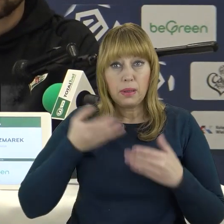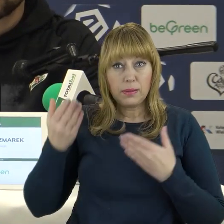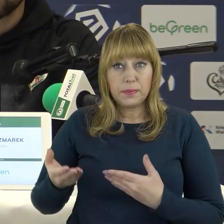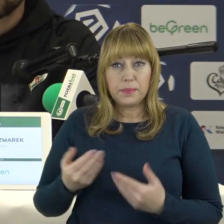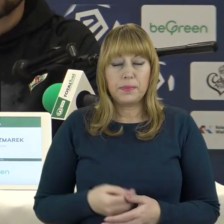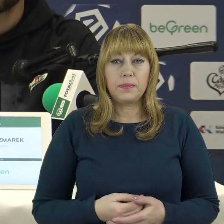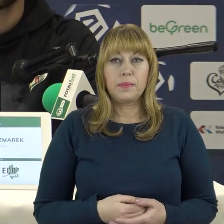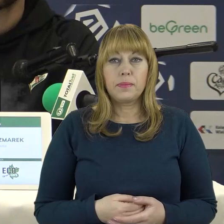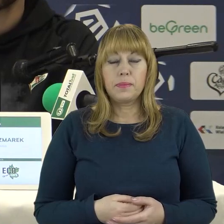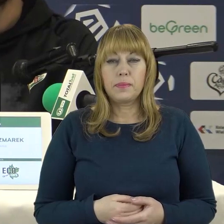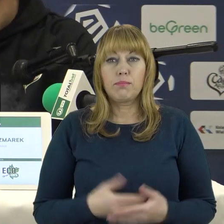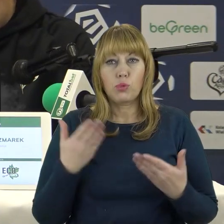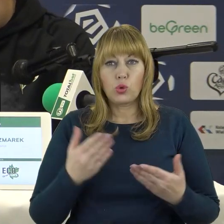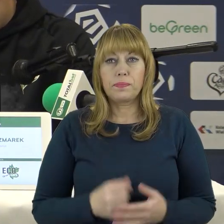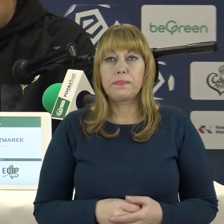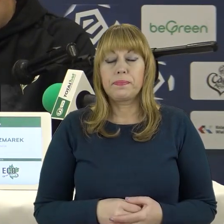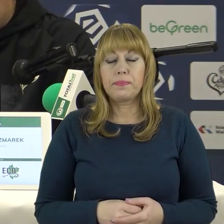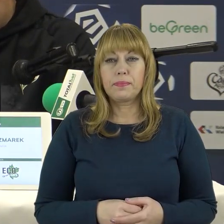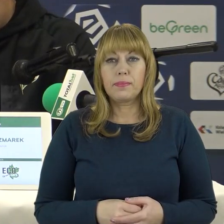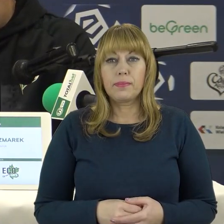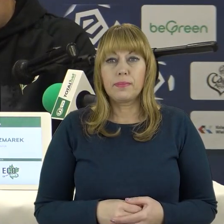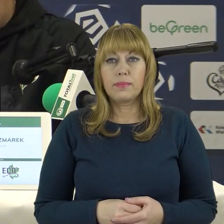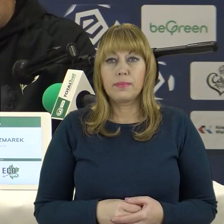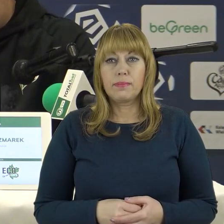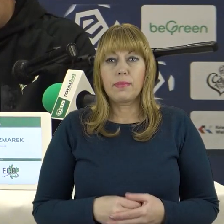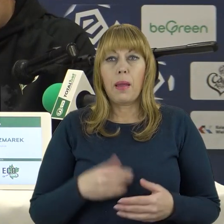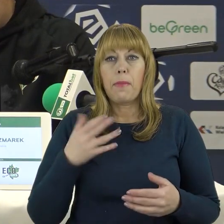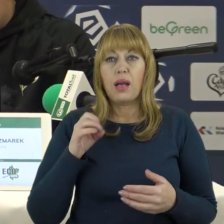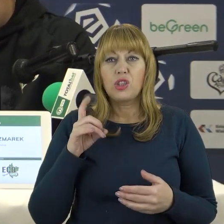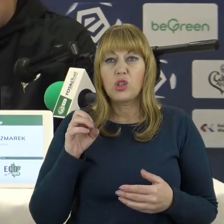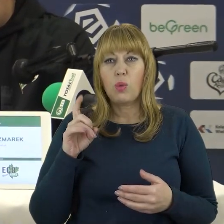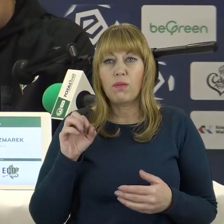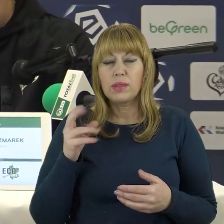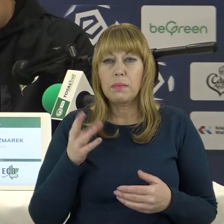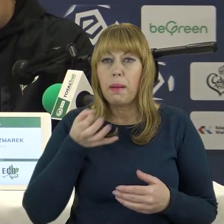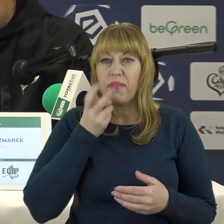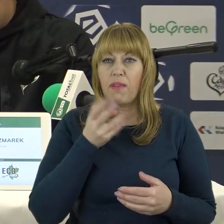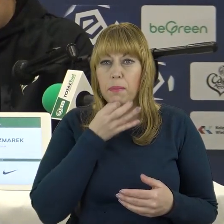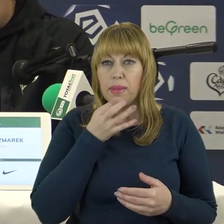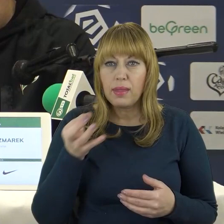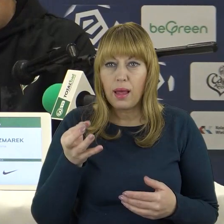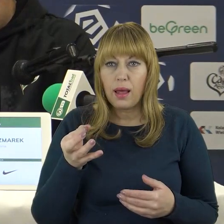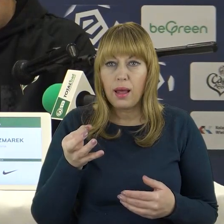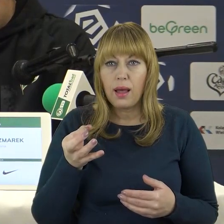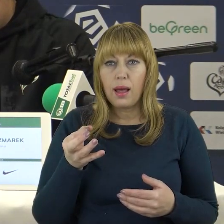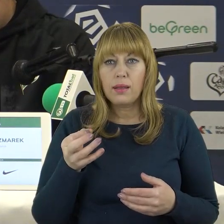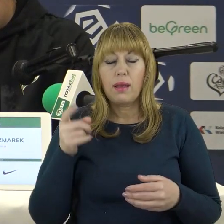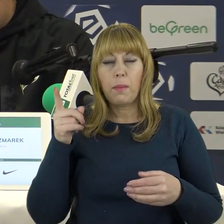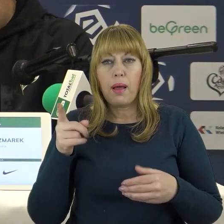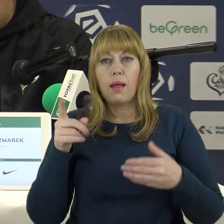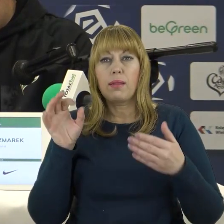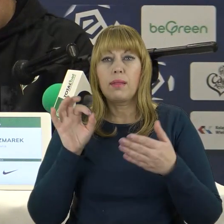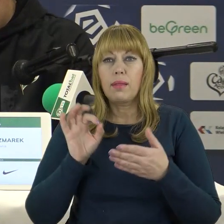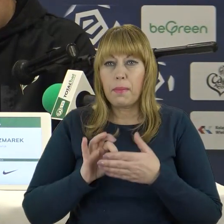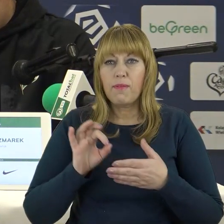trenera? Tak, proszę bardzo. Dzień panie trenerze. Maciej Słowiński, Interie. Mam do pytania. Pan trochę tej większej piłki